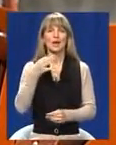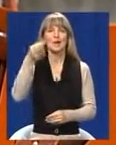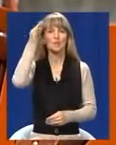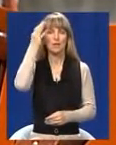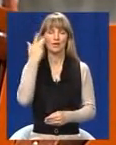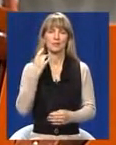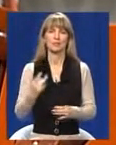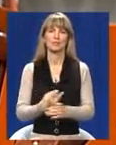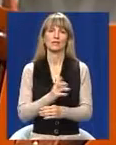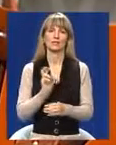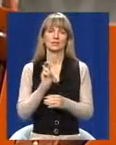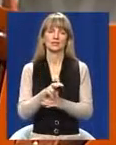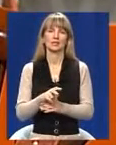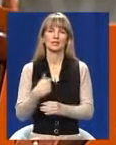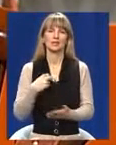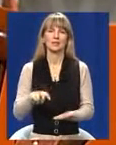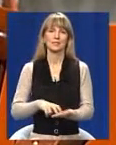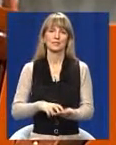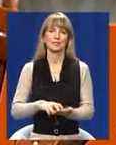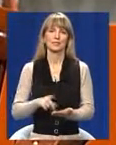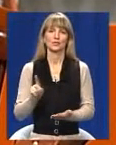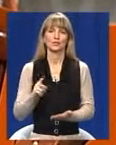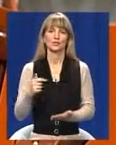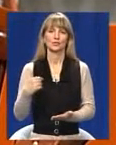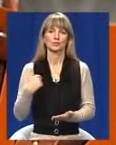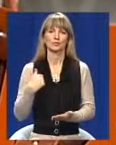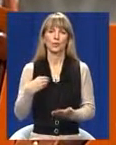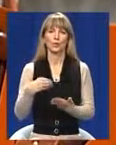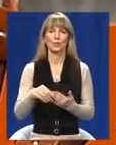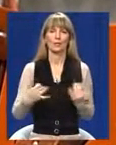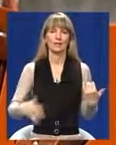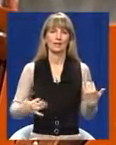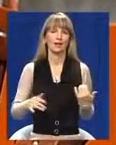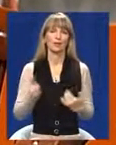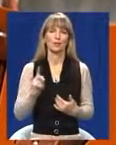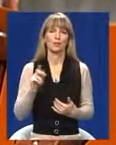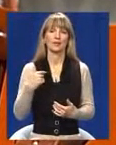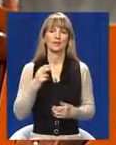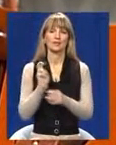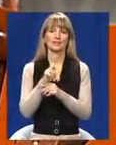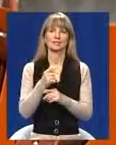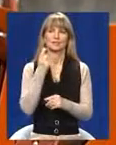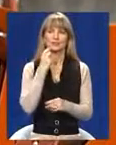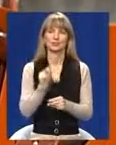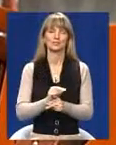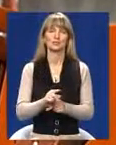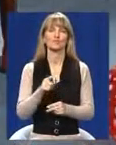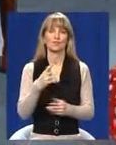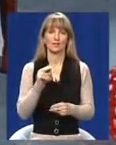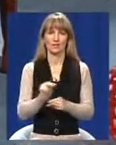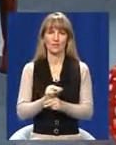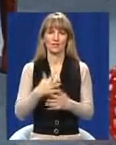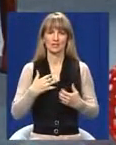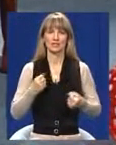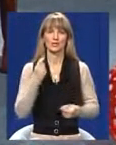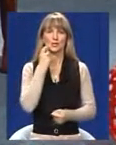раз к стоматологу йшла, я так боялась, що мені ігрушну гітару купили, щоб я пішла к стоматологу. І як пройшло? Вилікували тобі зуби чи